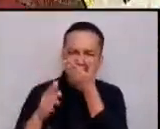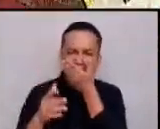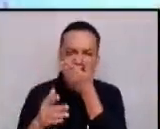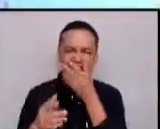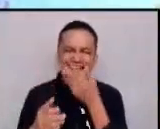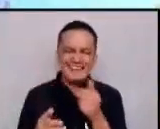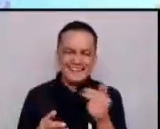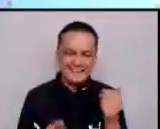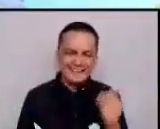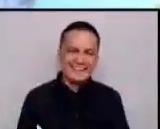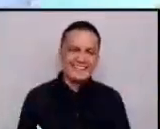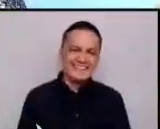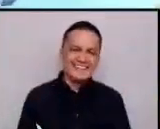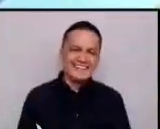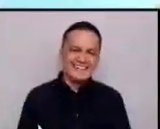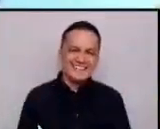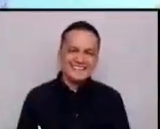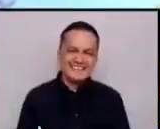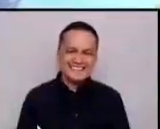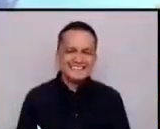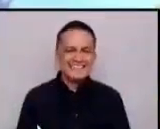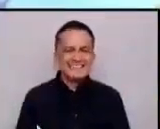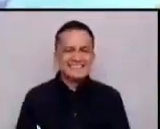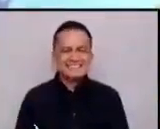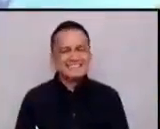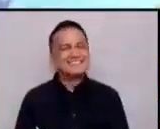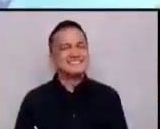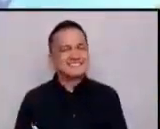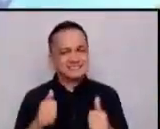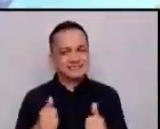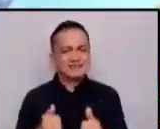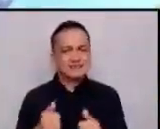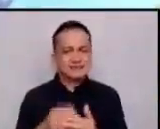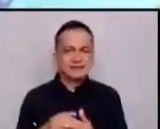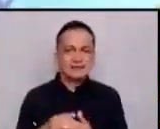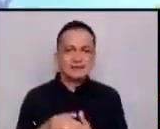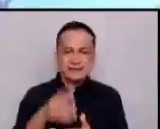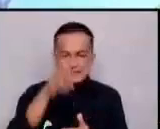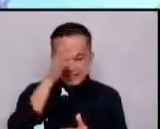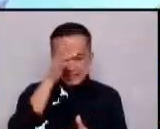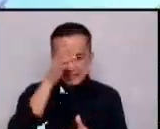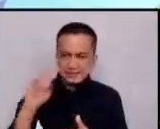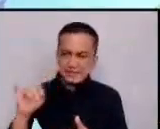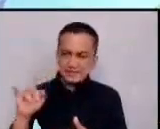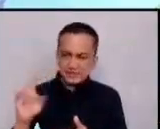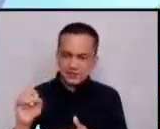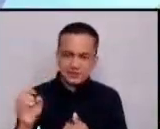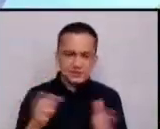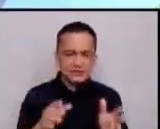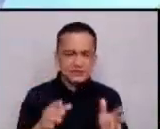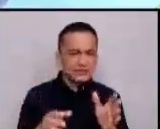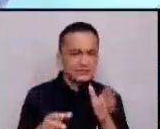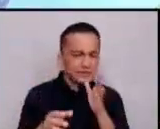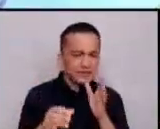makakamorize. Alright, muli po'y nakasama natin sina Ferdad Ricardo Salvio at Fer Ma'am Liza Salvio. At